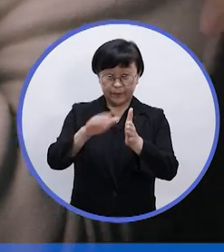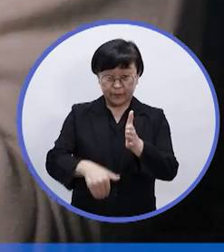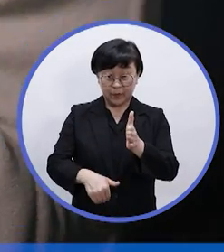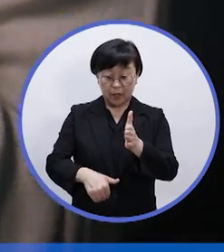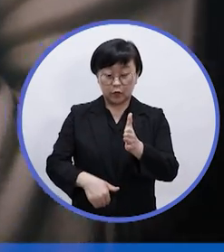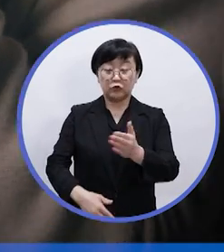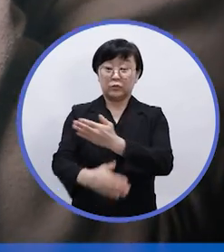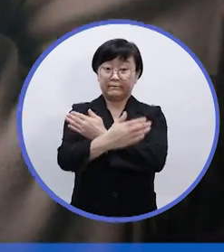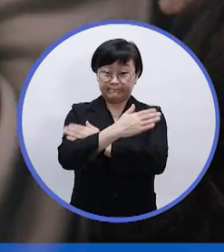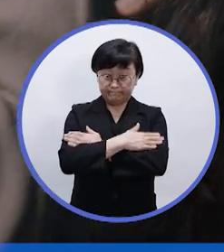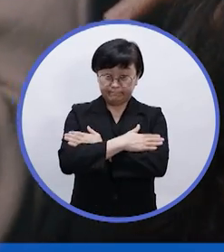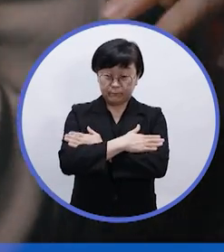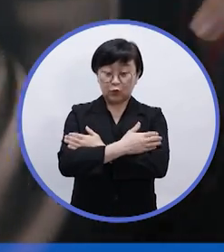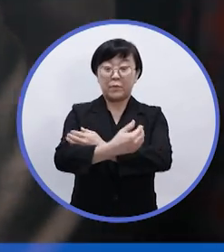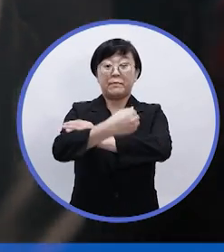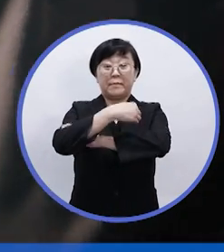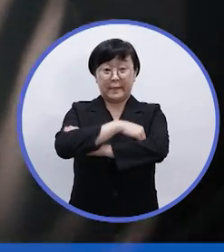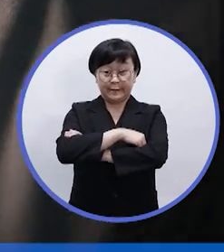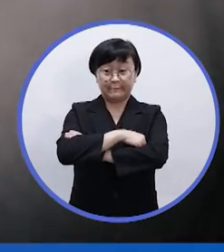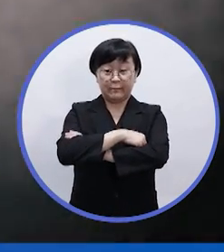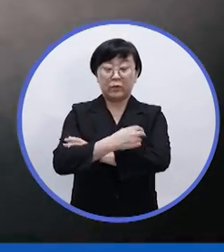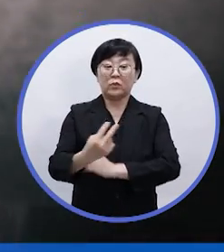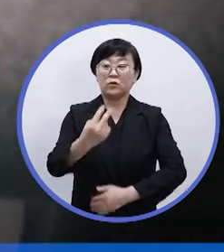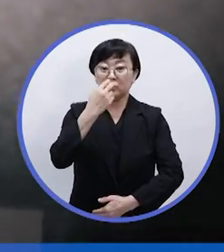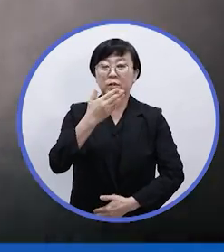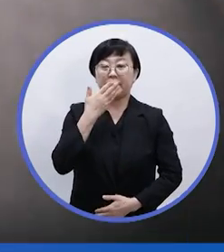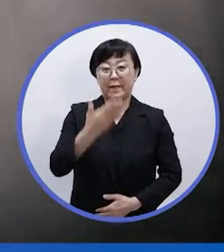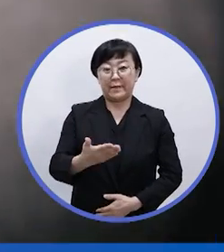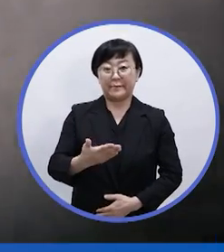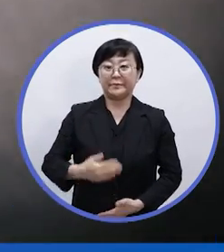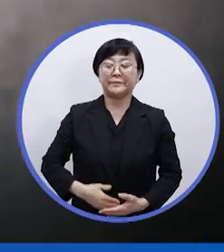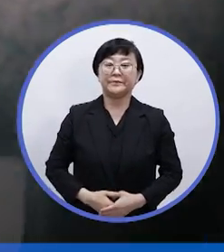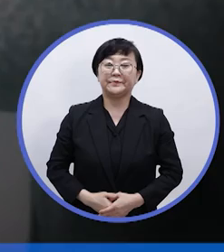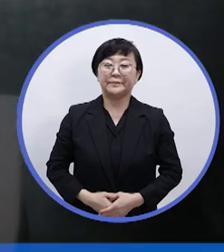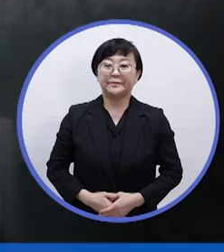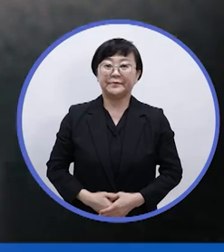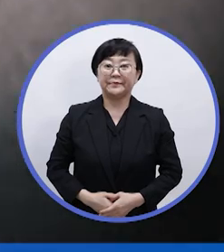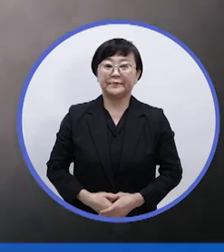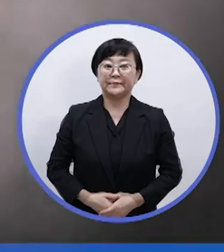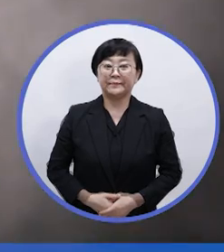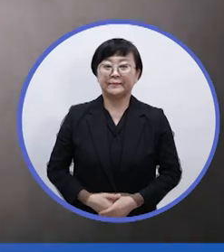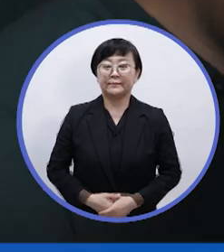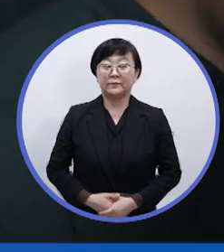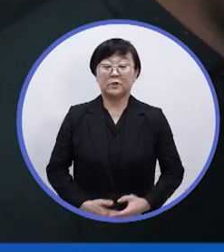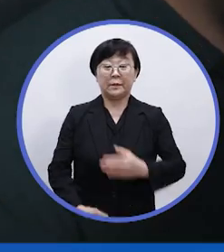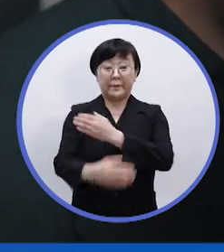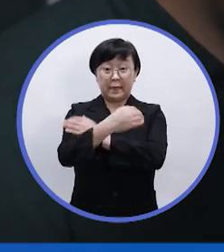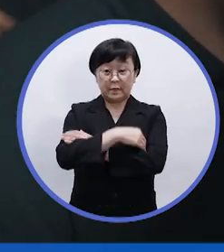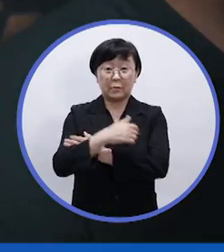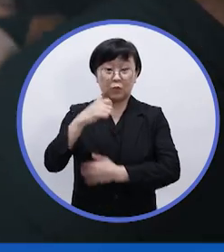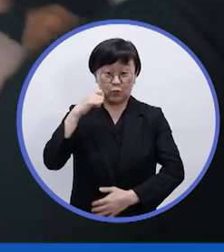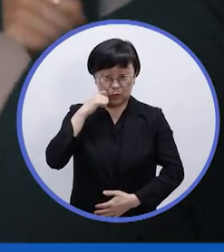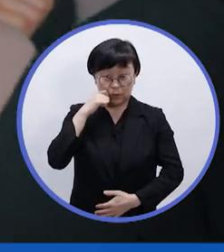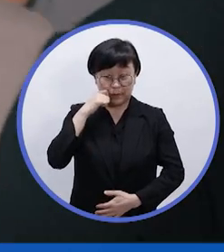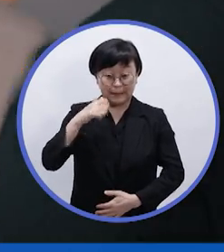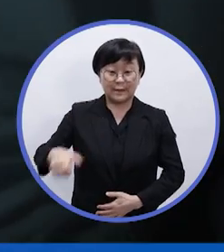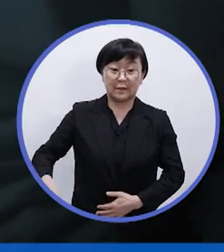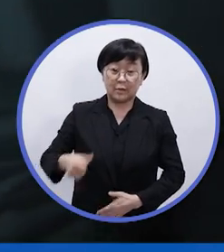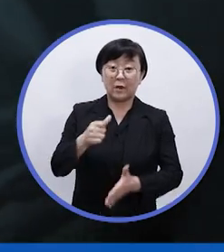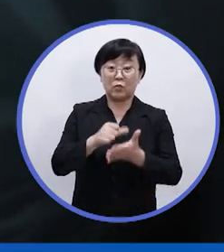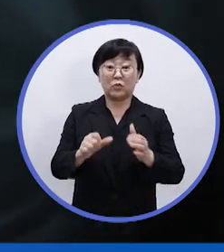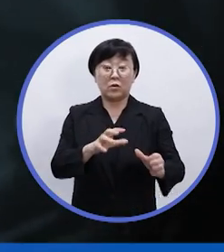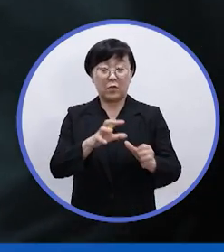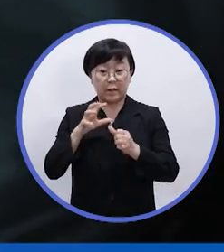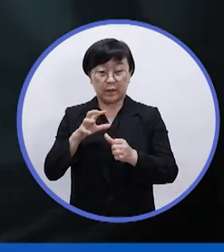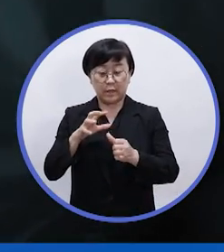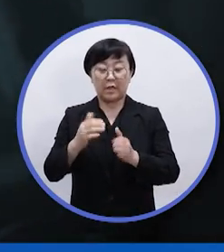서 있는 경우 두 손을 가슴 앞으로 모으거나 팔짱을 껴 숨쉴 공간을 확보하세요. 팔짱을 끼기 어렵다면 가방